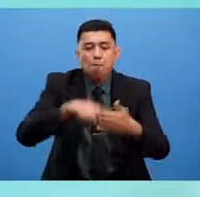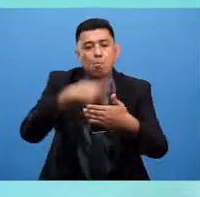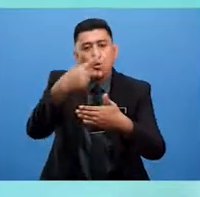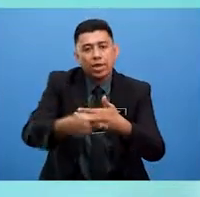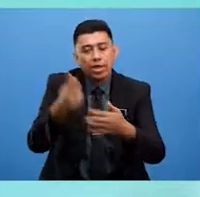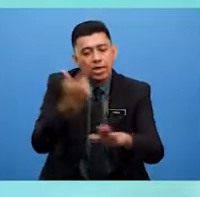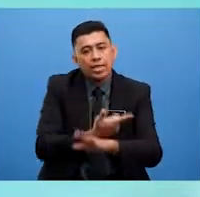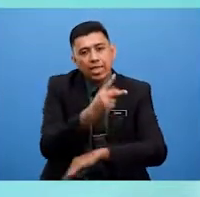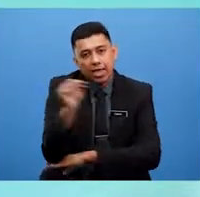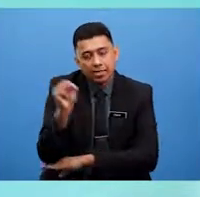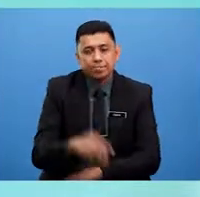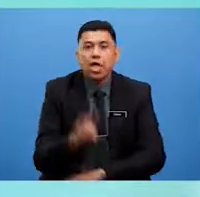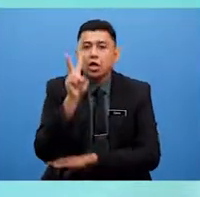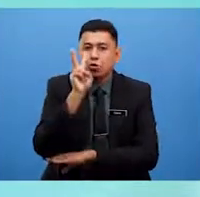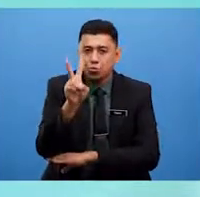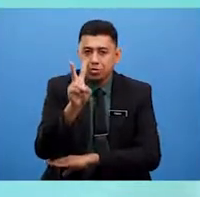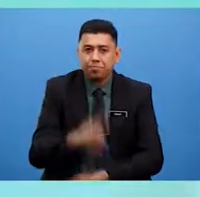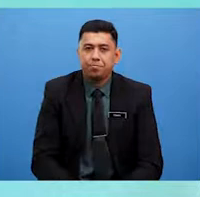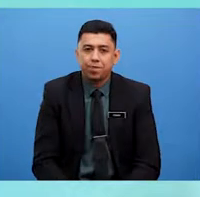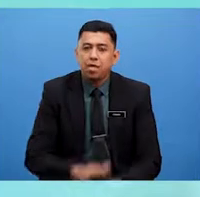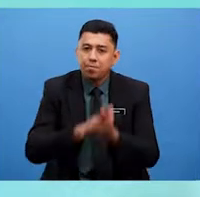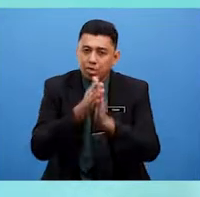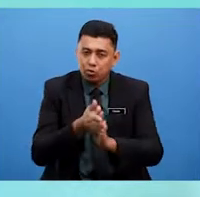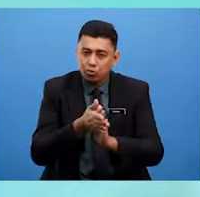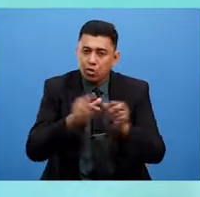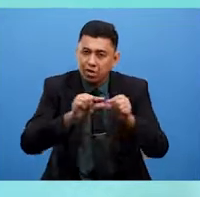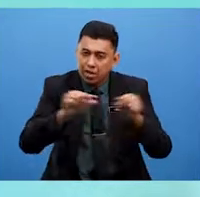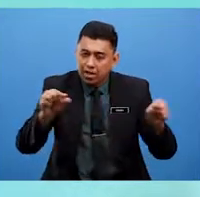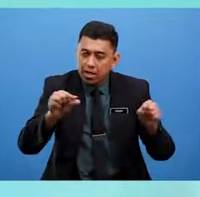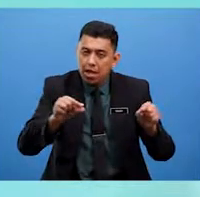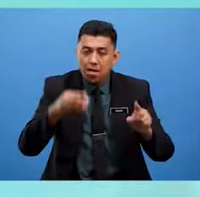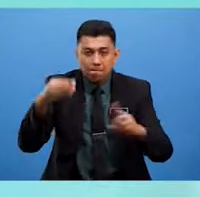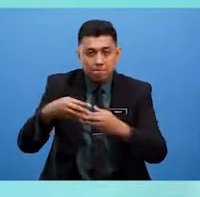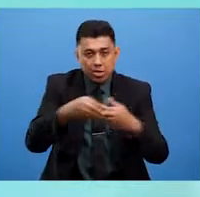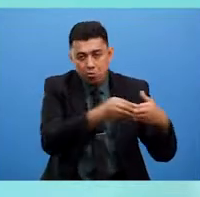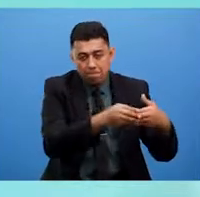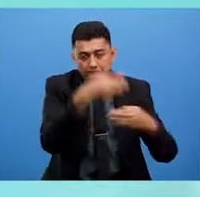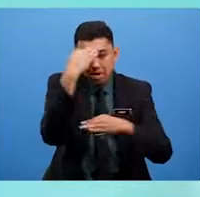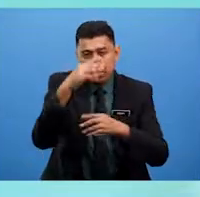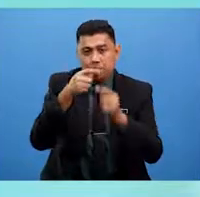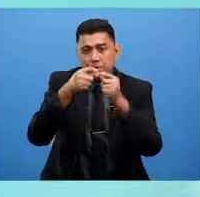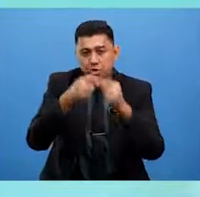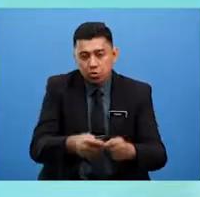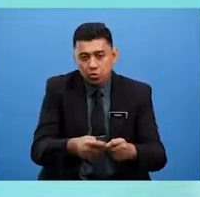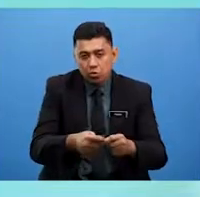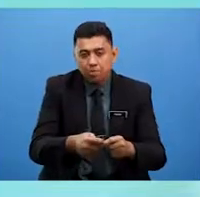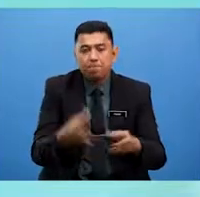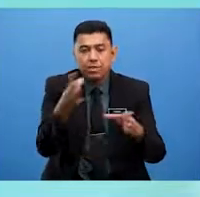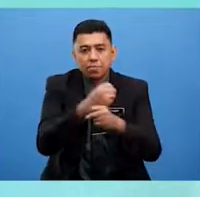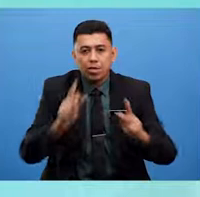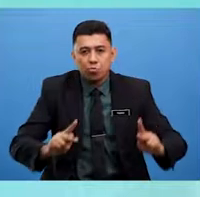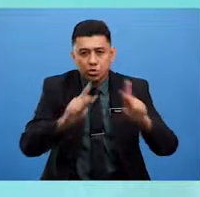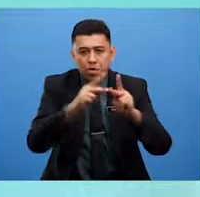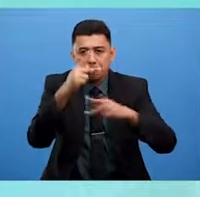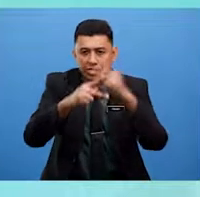latihan. Kedua, menjadi garis panduan bagi menentukan pencapaian puncak prestasi yang betul